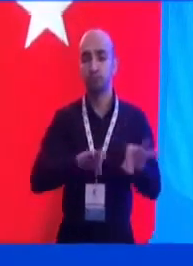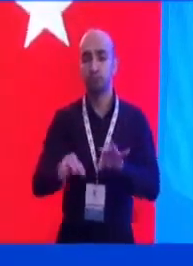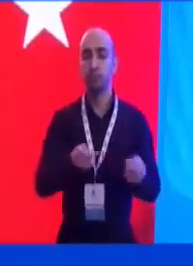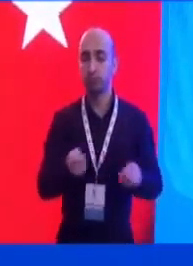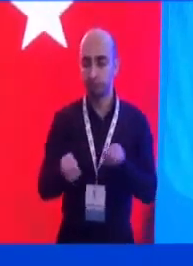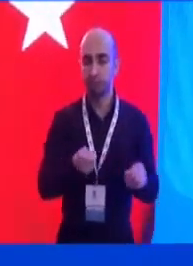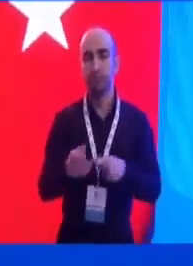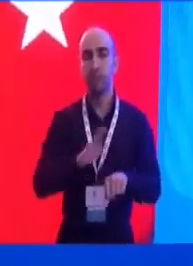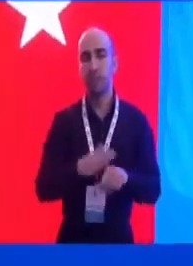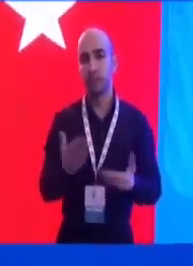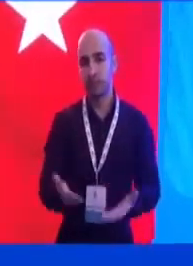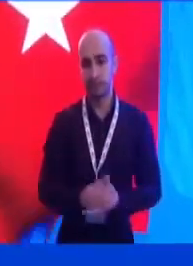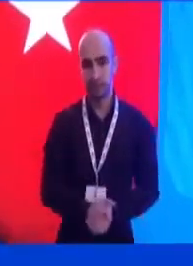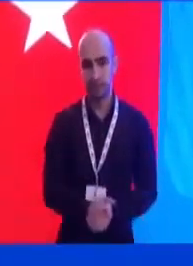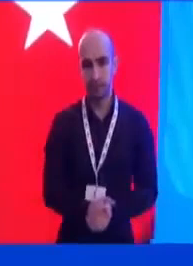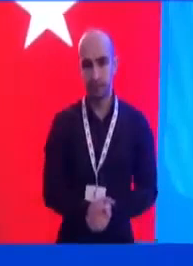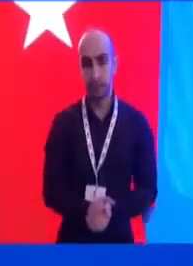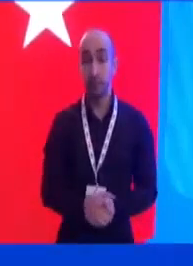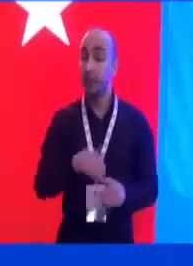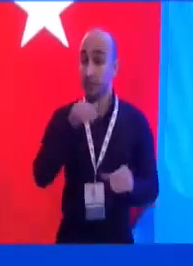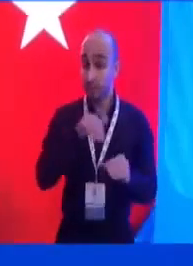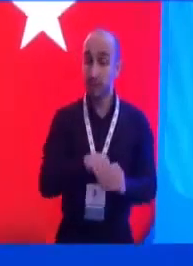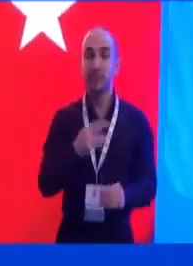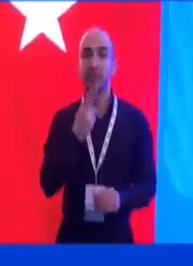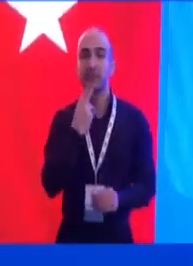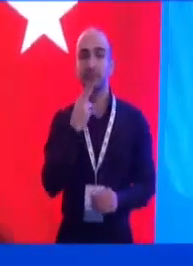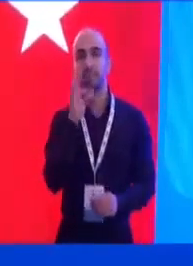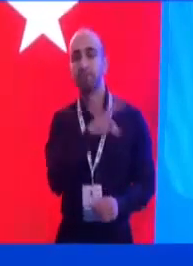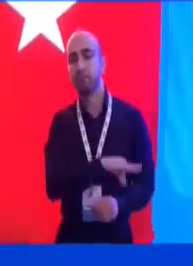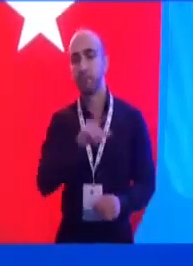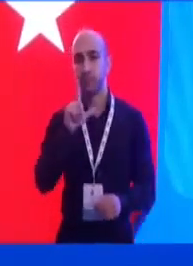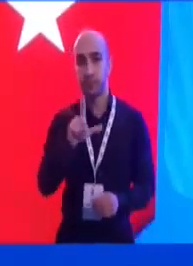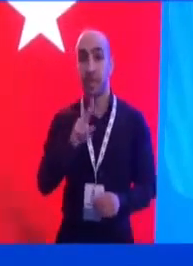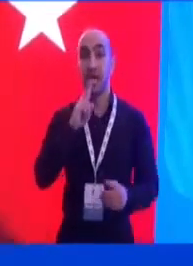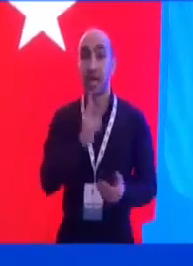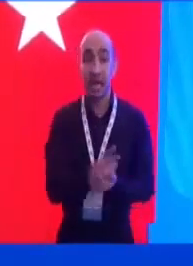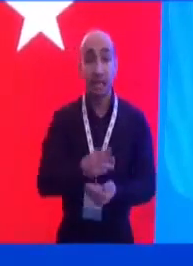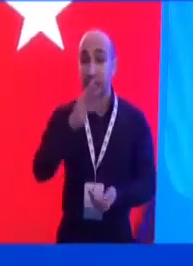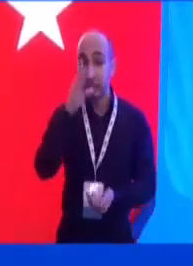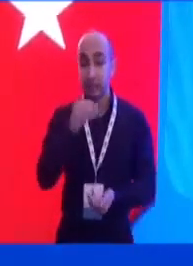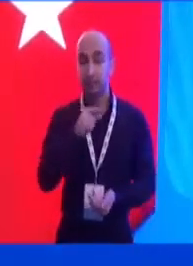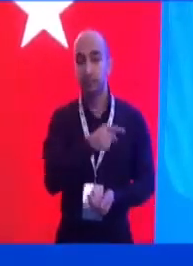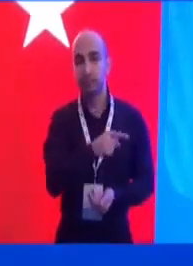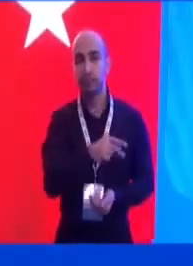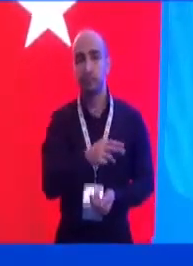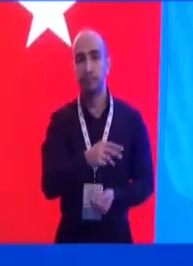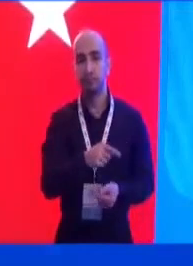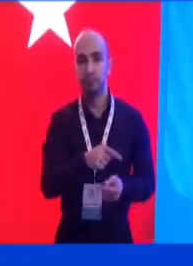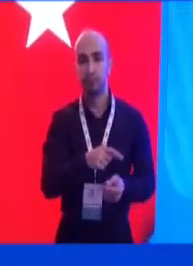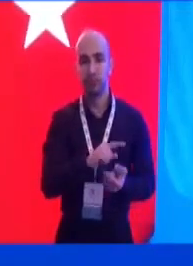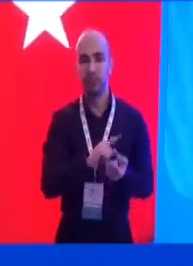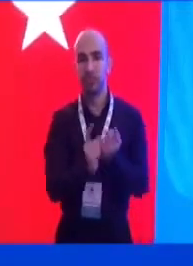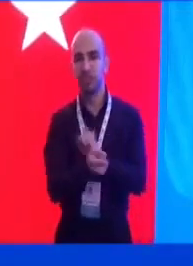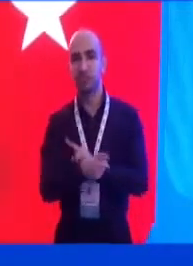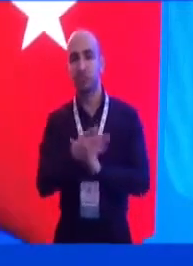inanıyoruz. Partimizin kadınlara ihtiyacı var. Çünkü karar verici mekanizmalarda çeşitliliğin